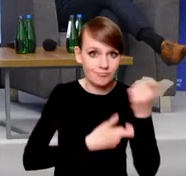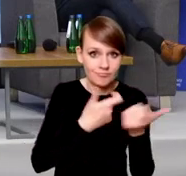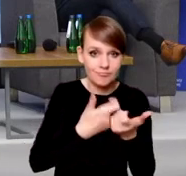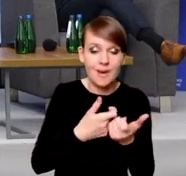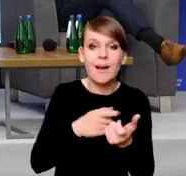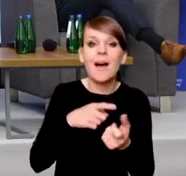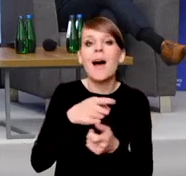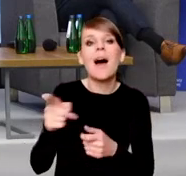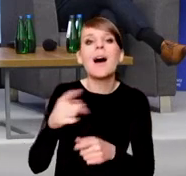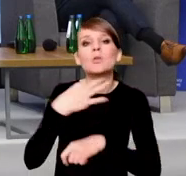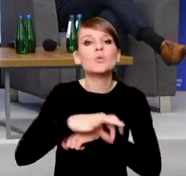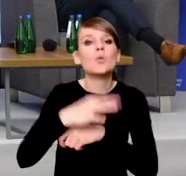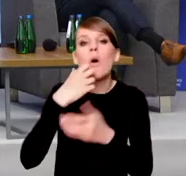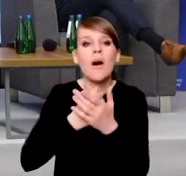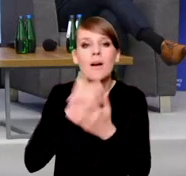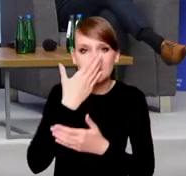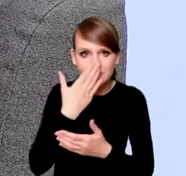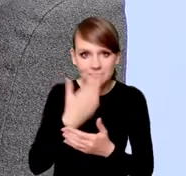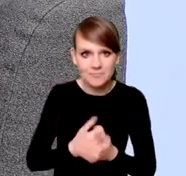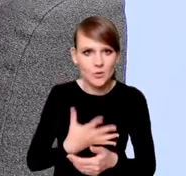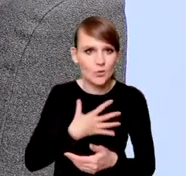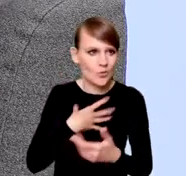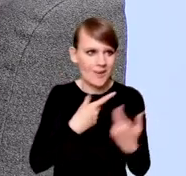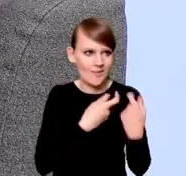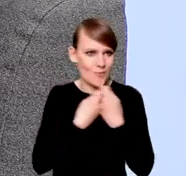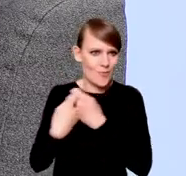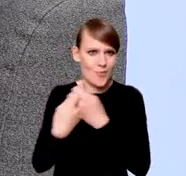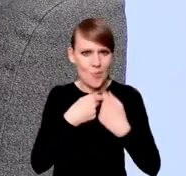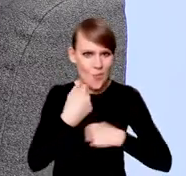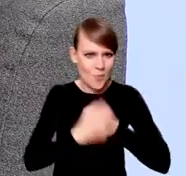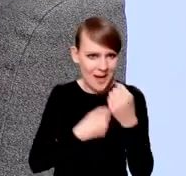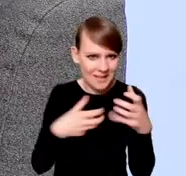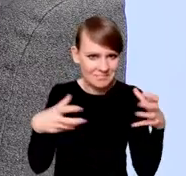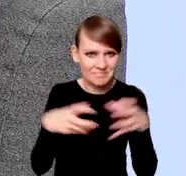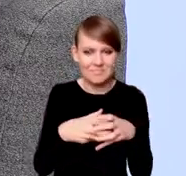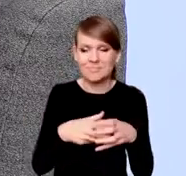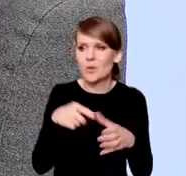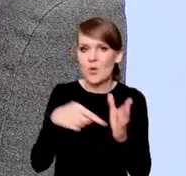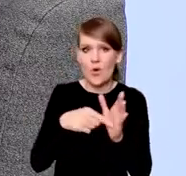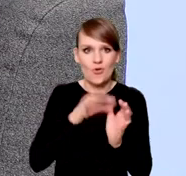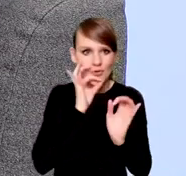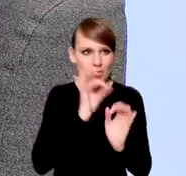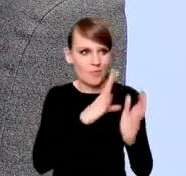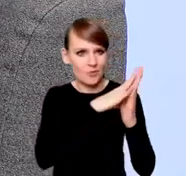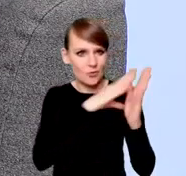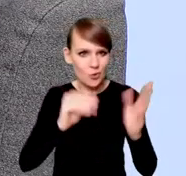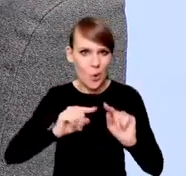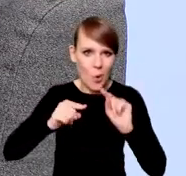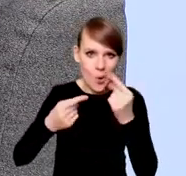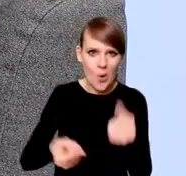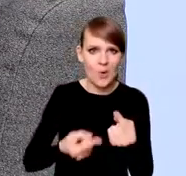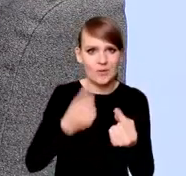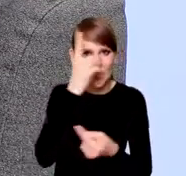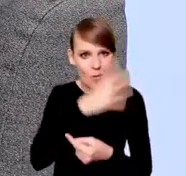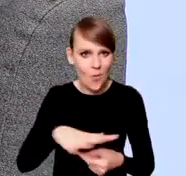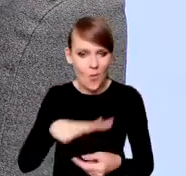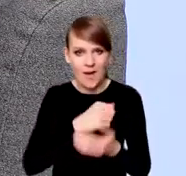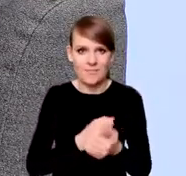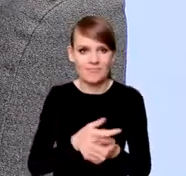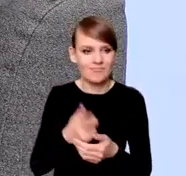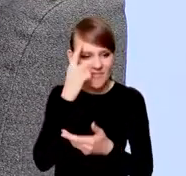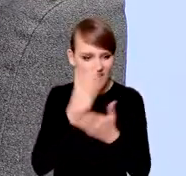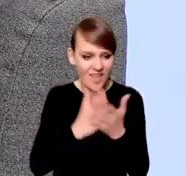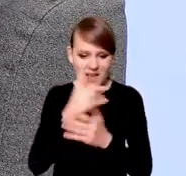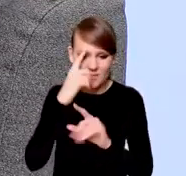pierwsze doświadczenie wspólnotowości i współpracy, dobry przykład organizacyjny oraz społeczny, wiara i przekonanie co